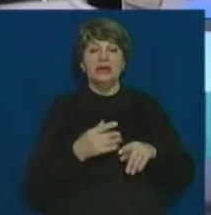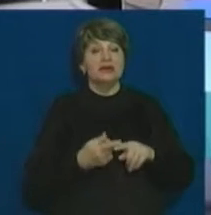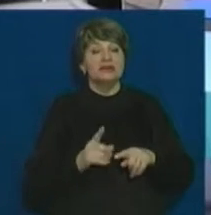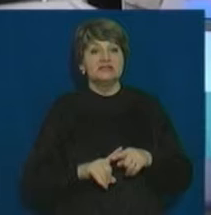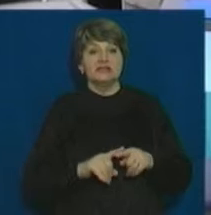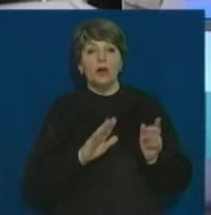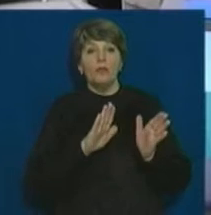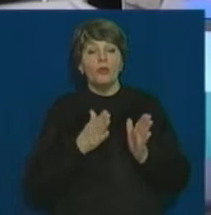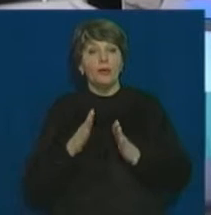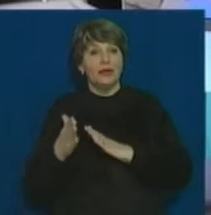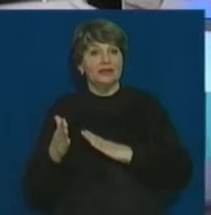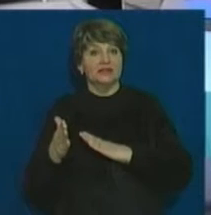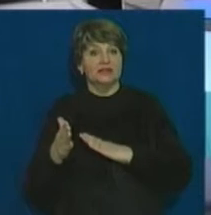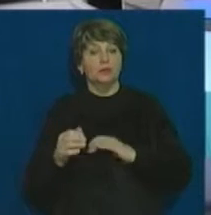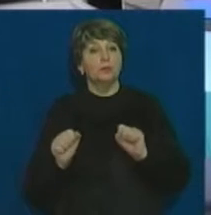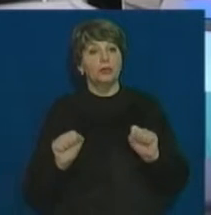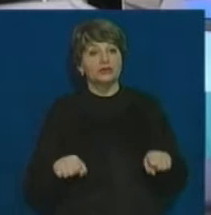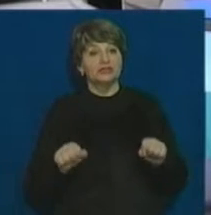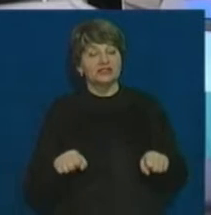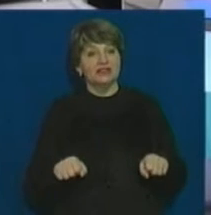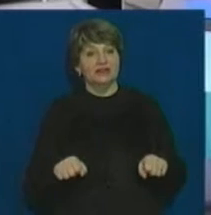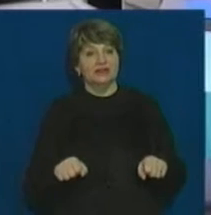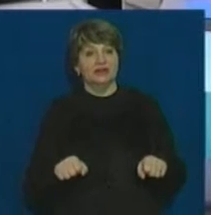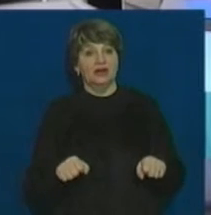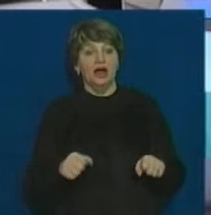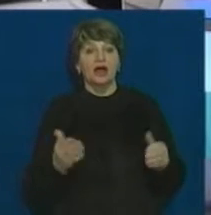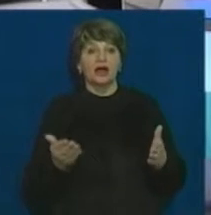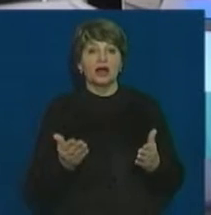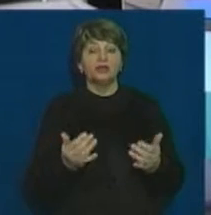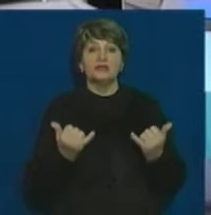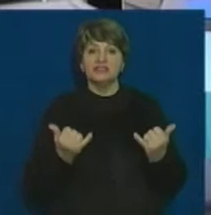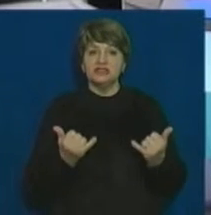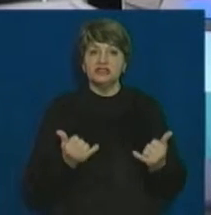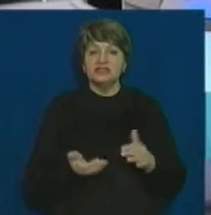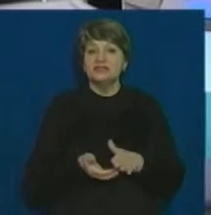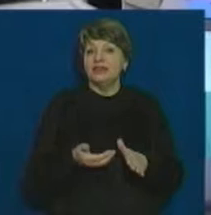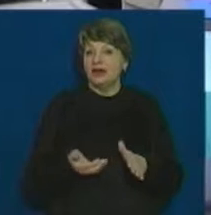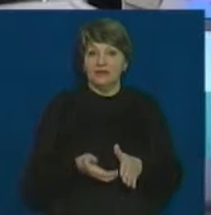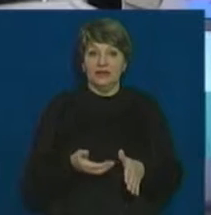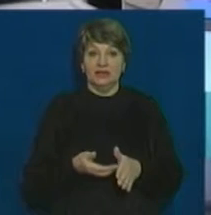такий, знаєте, можливо, той інструмент, якого зараз не вистачає для того, щоб